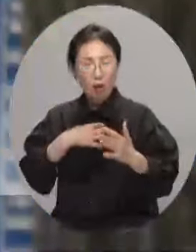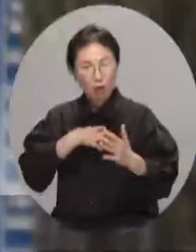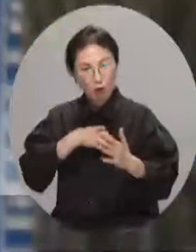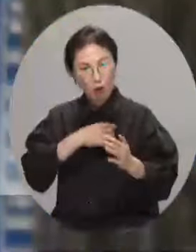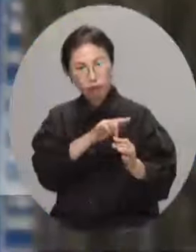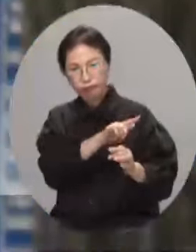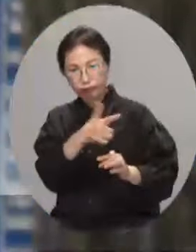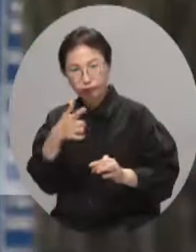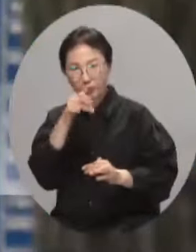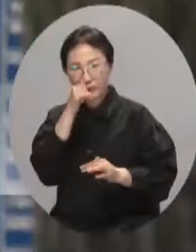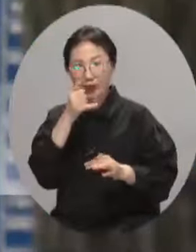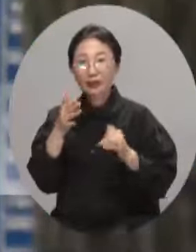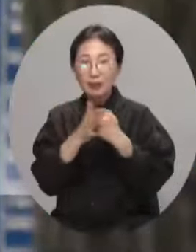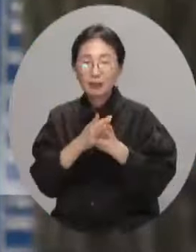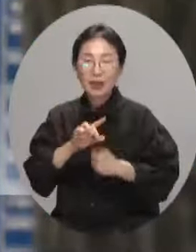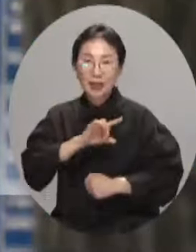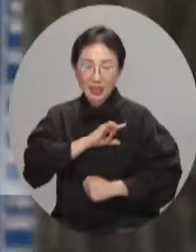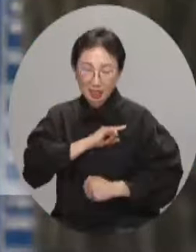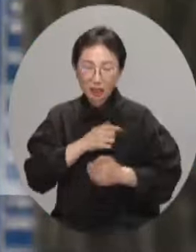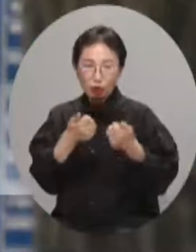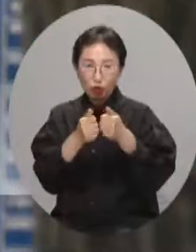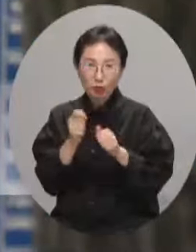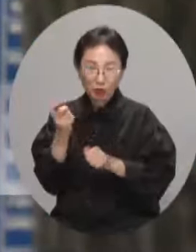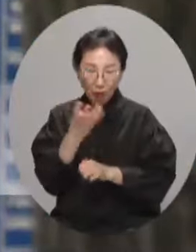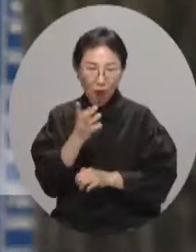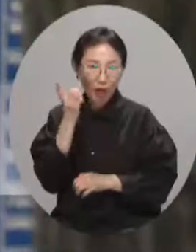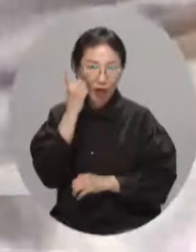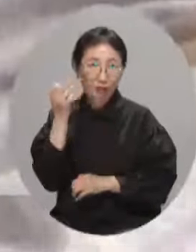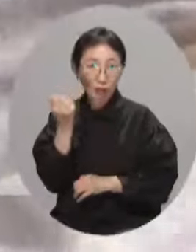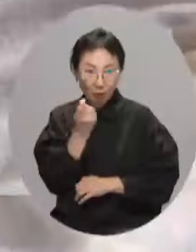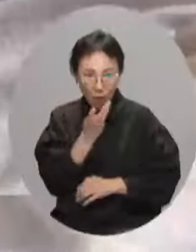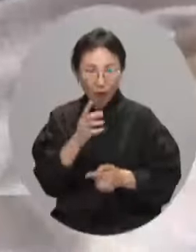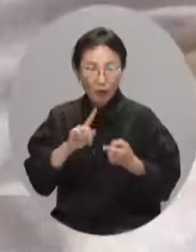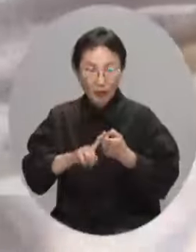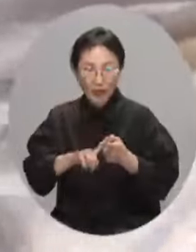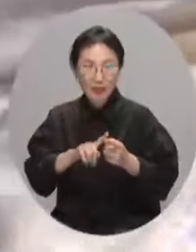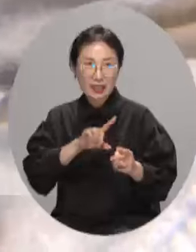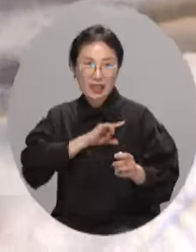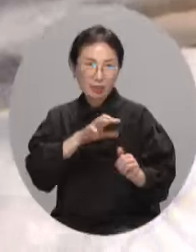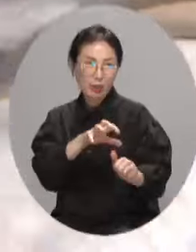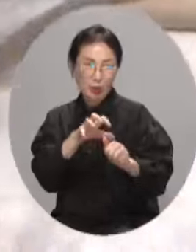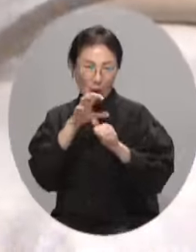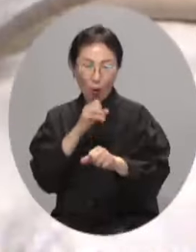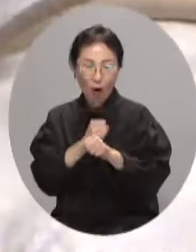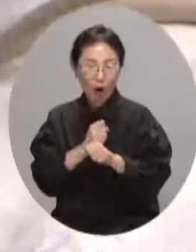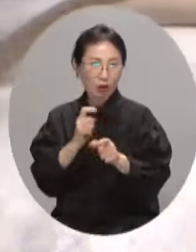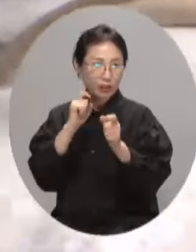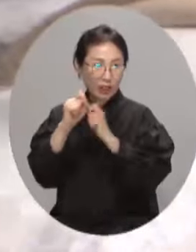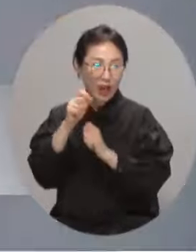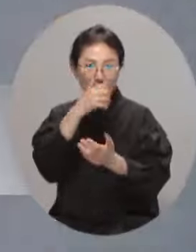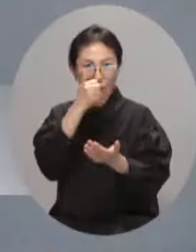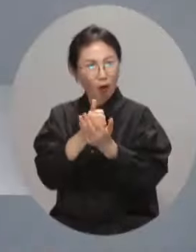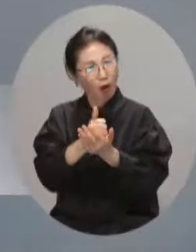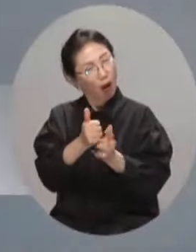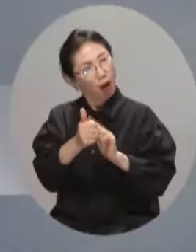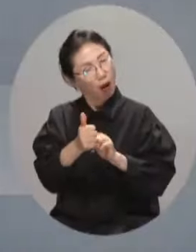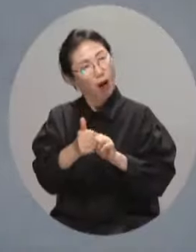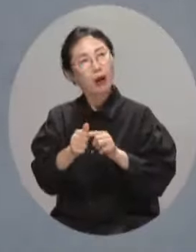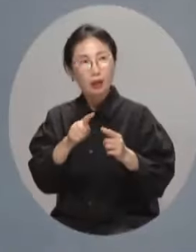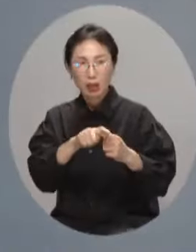다양한데 일단 이름과 주민번호, 전화번호 등으로 신분을 사칭하고 사기 범죄에 악용할 수